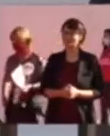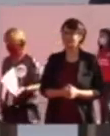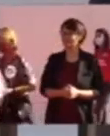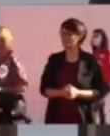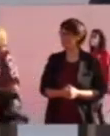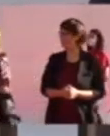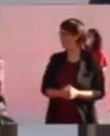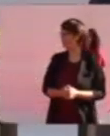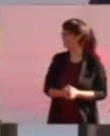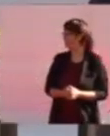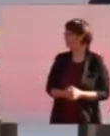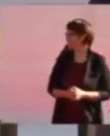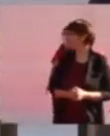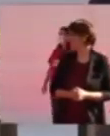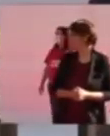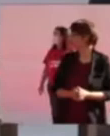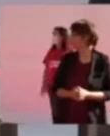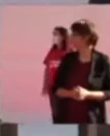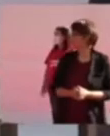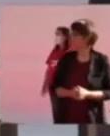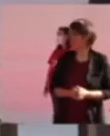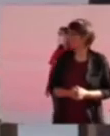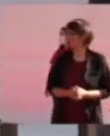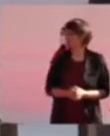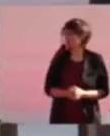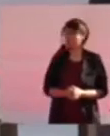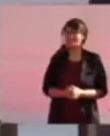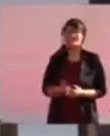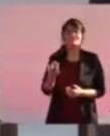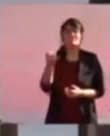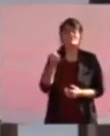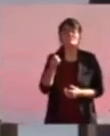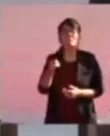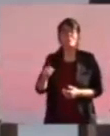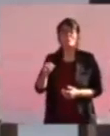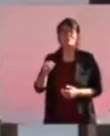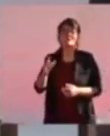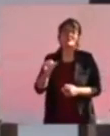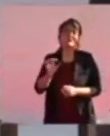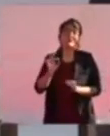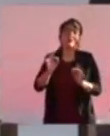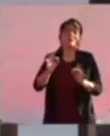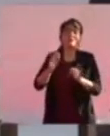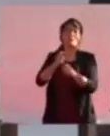l'ultimo passaggio ovviamente la copertura del microfono